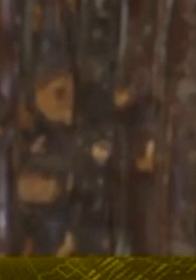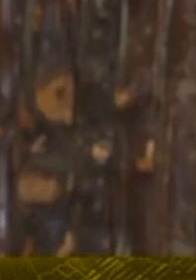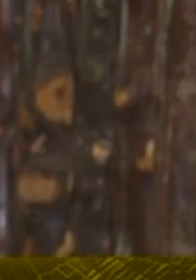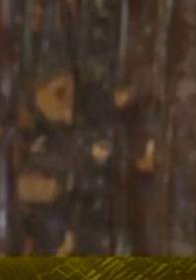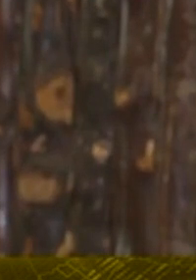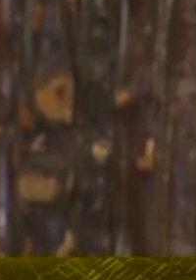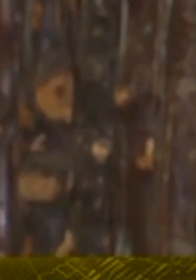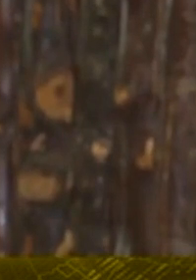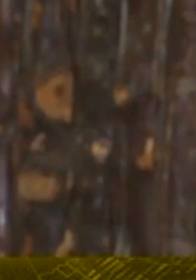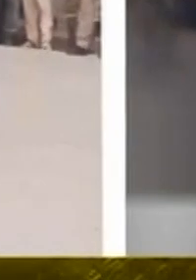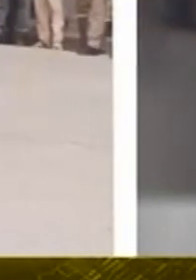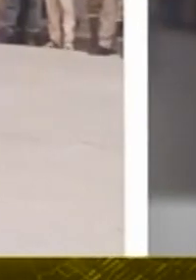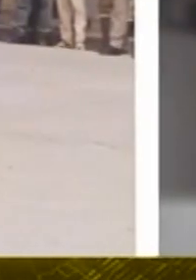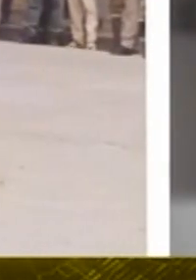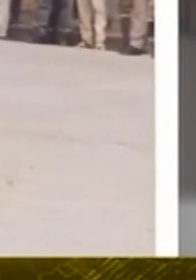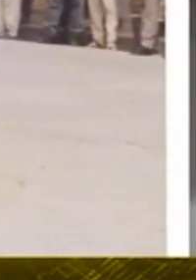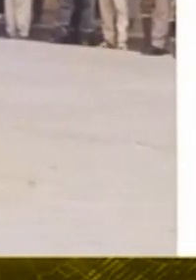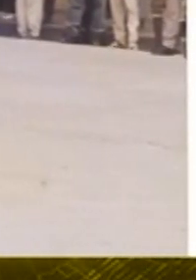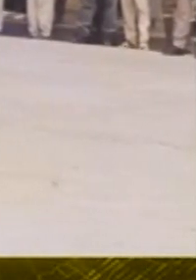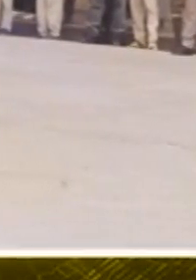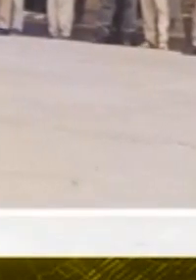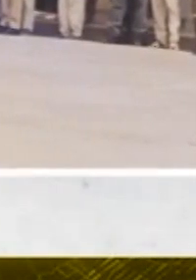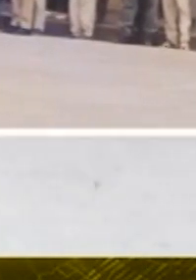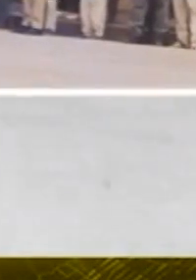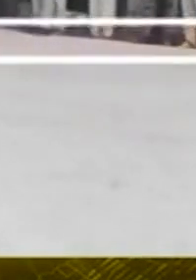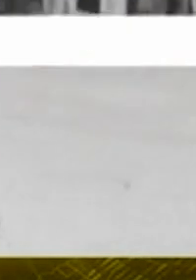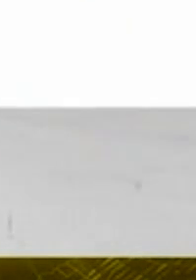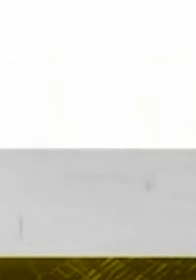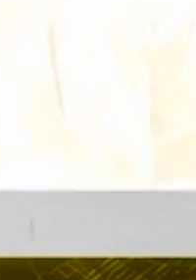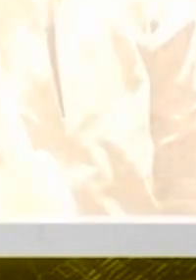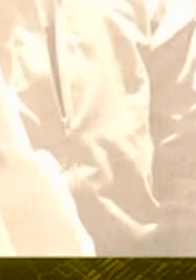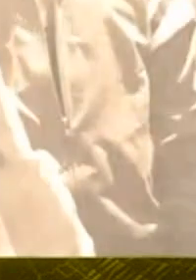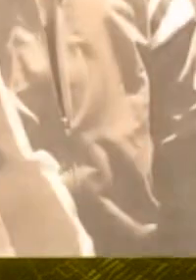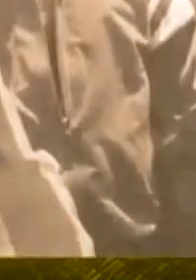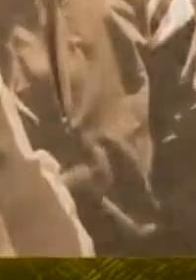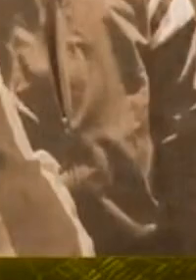እውን እና ብይታት ነይሩ። ካልኣይ በዓሉ እውን